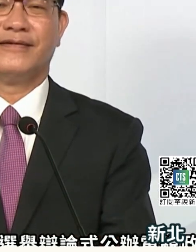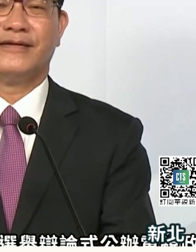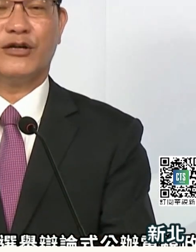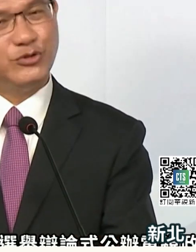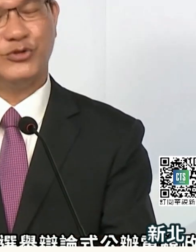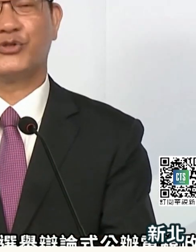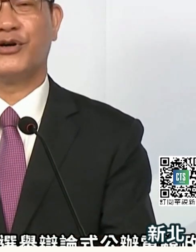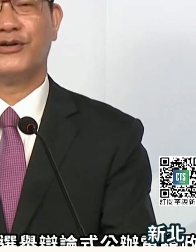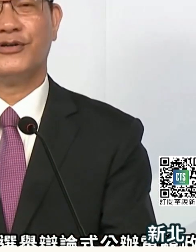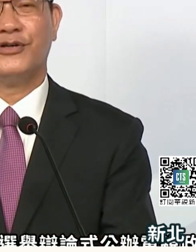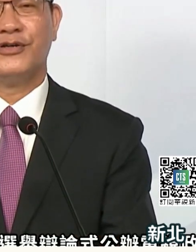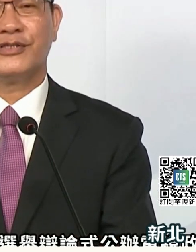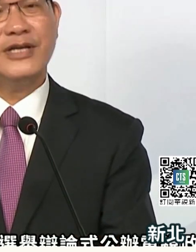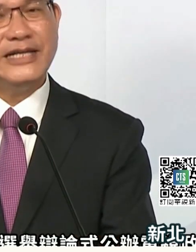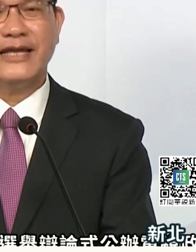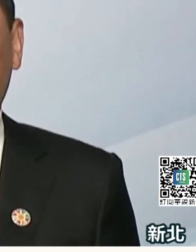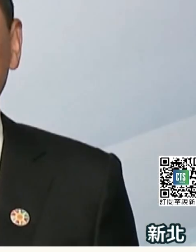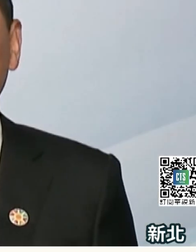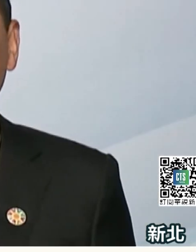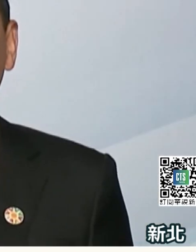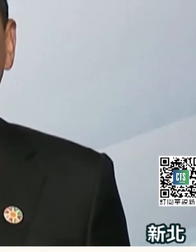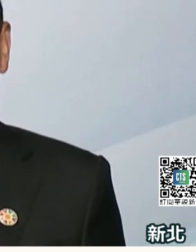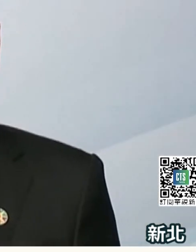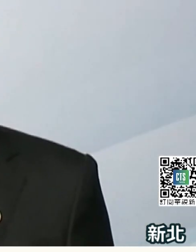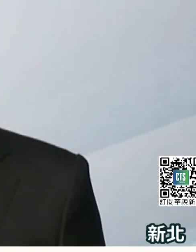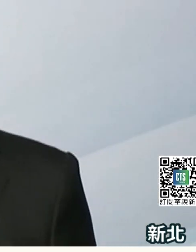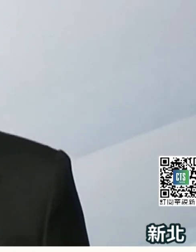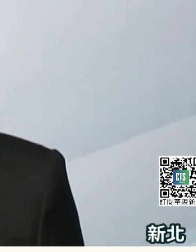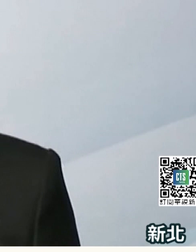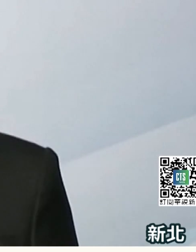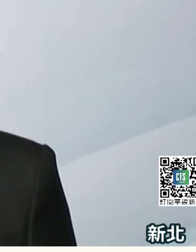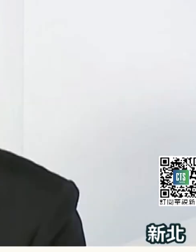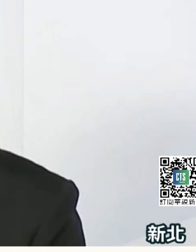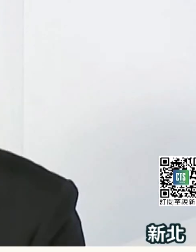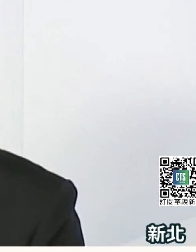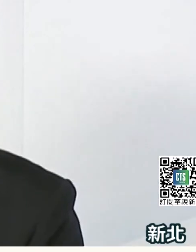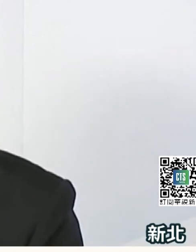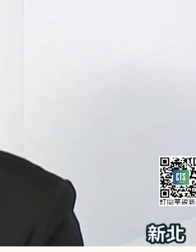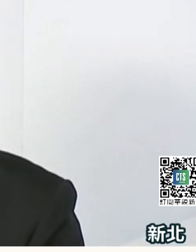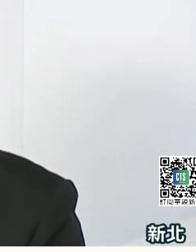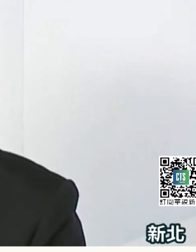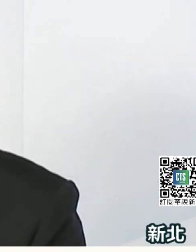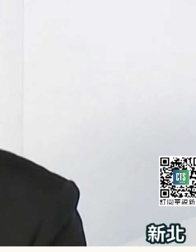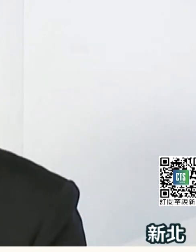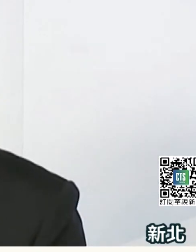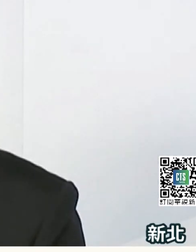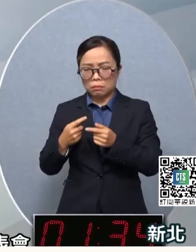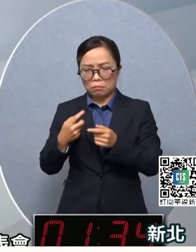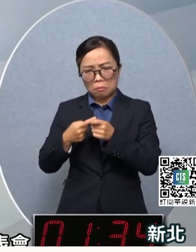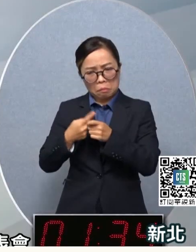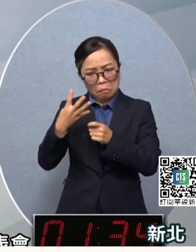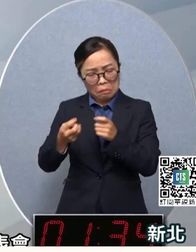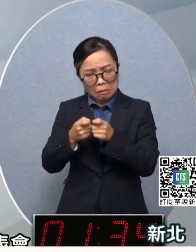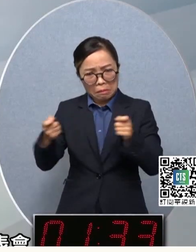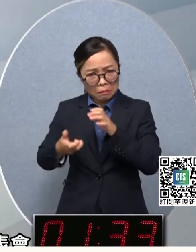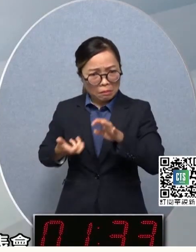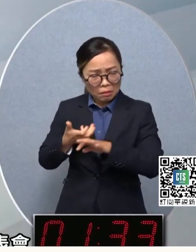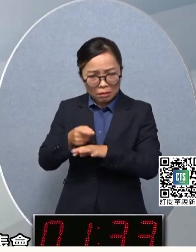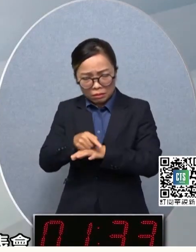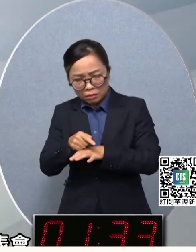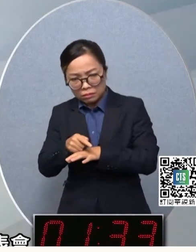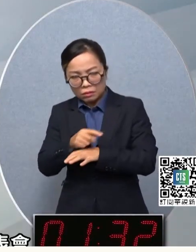现场媒体问两个人，敢是真正爱新北，敢会做绕跑的市长？侯友宜是安尼应的。 每一个事